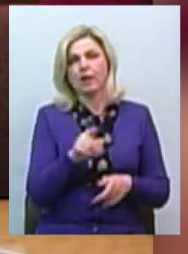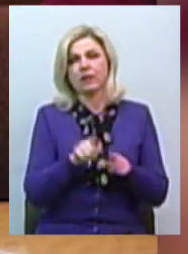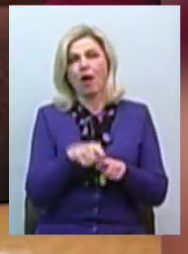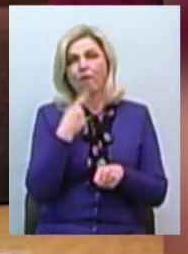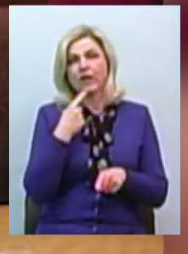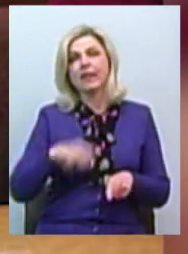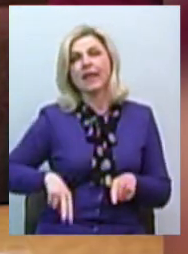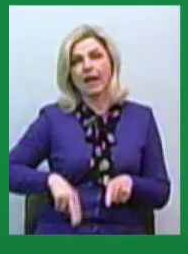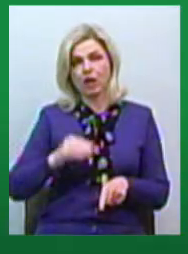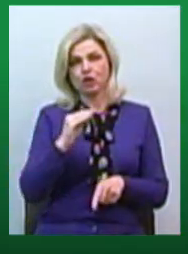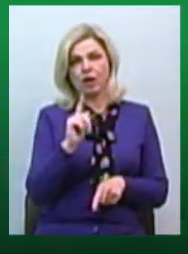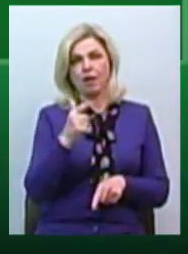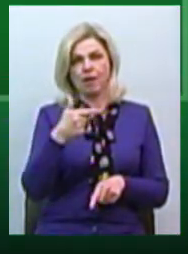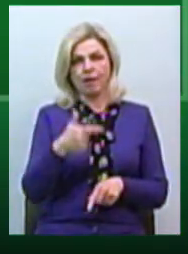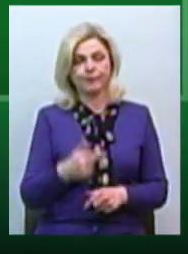господарства Сергій Коренєв.